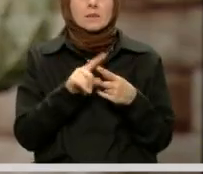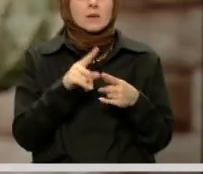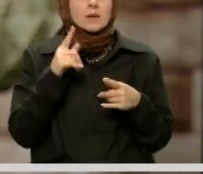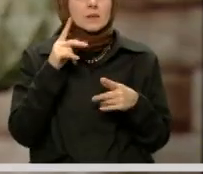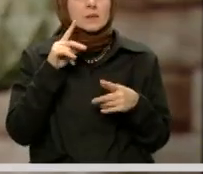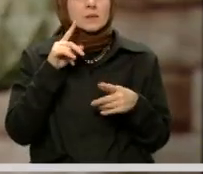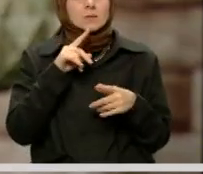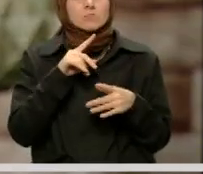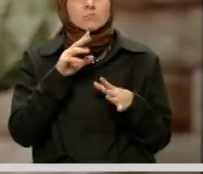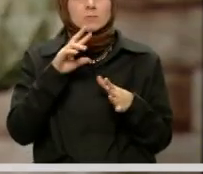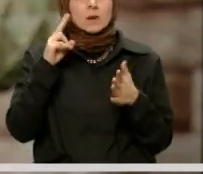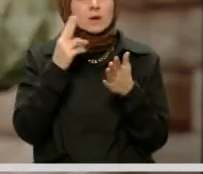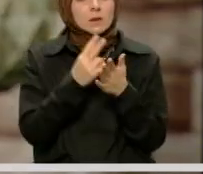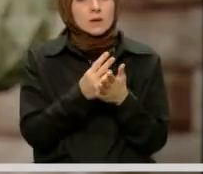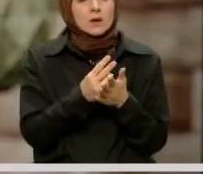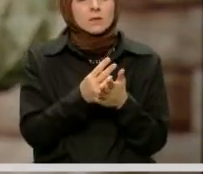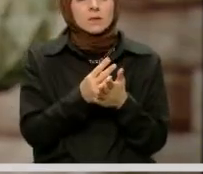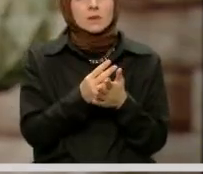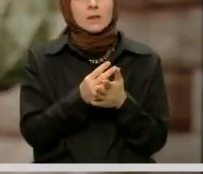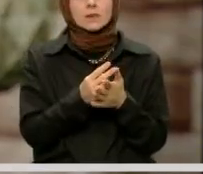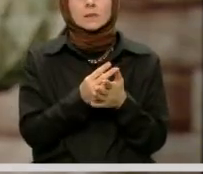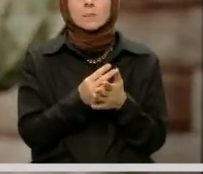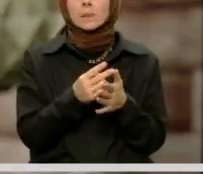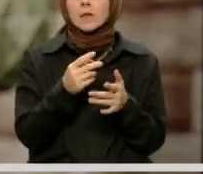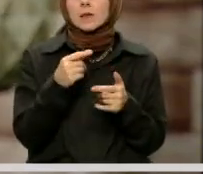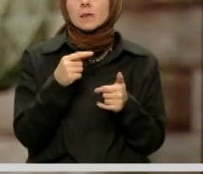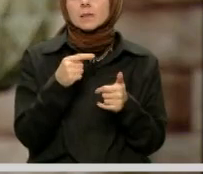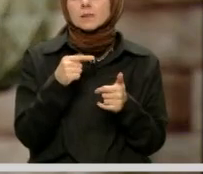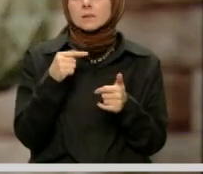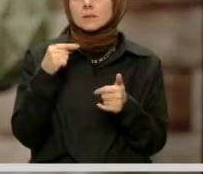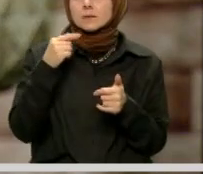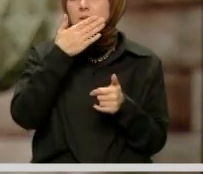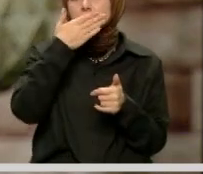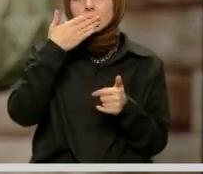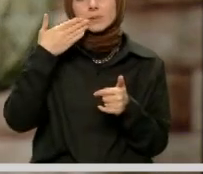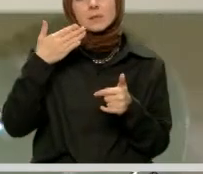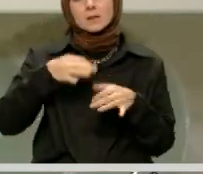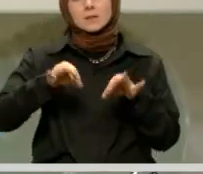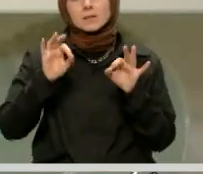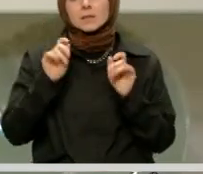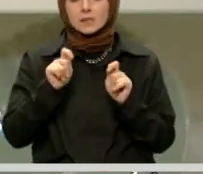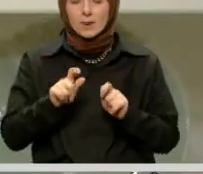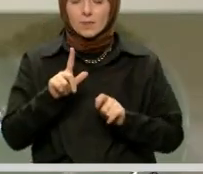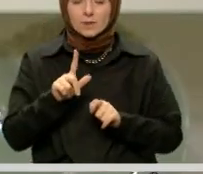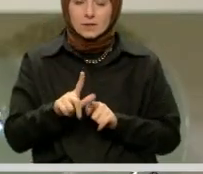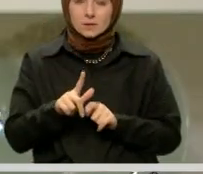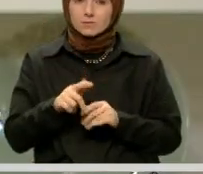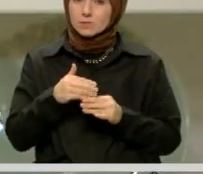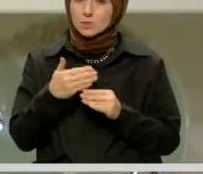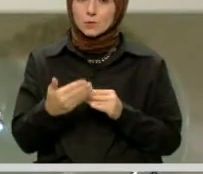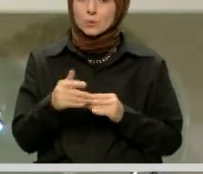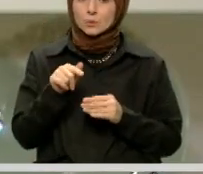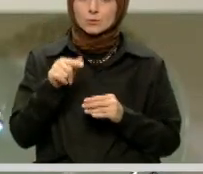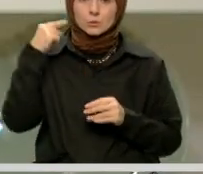vererek Ramazan'ı bu şekilde bir defa bir ön hazırlık, zihni bir hazırlık yapmak gerekiyor. Akabinde